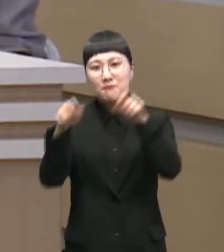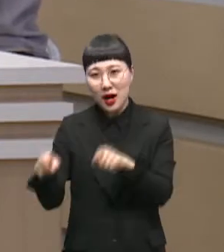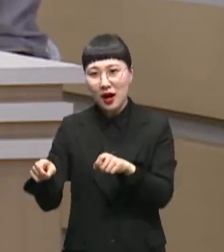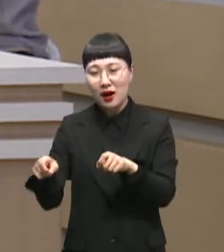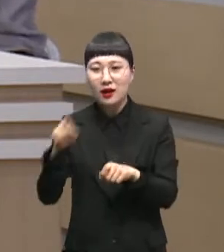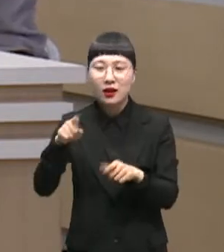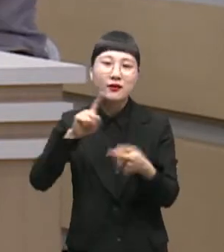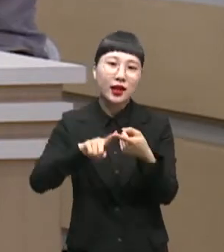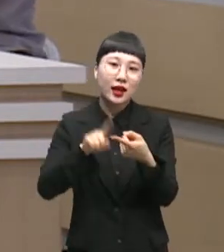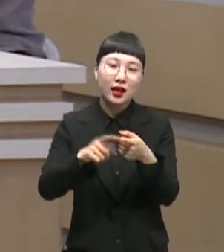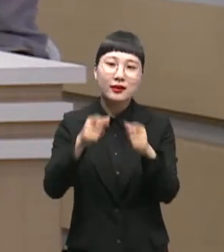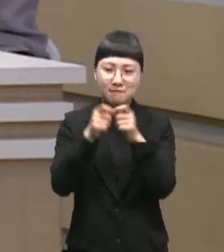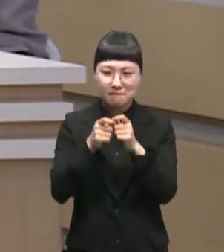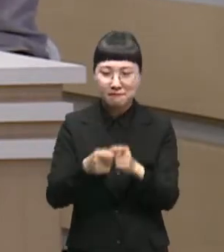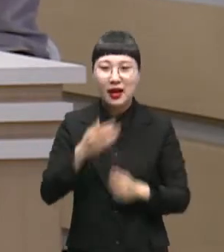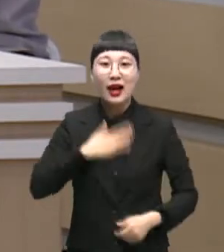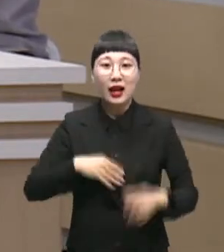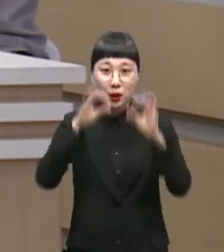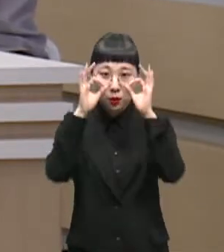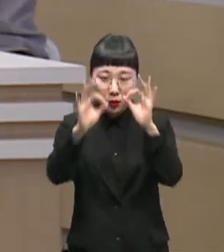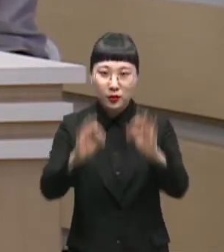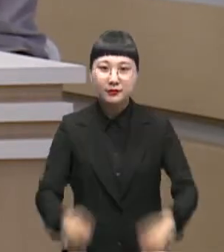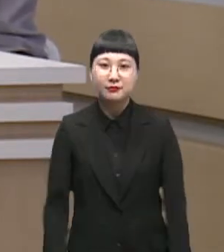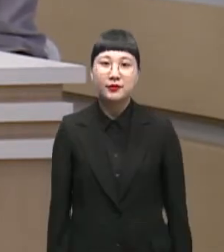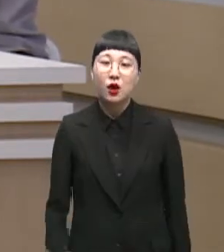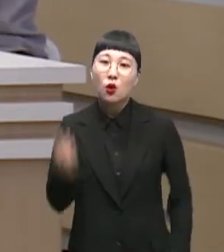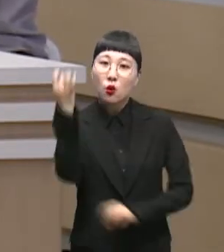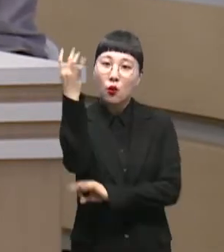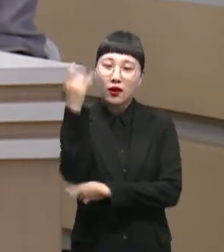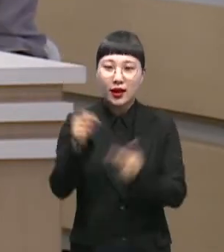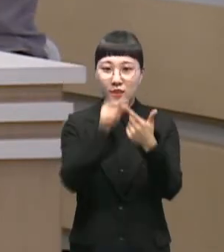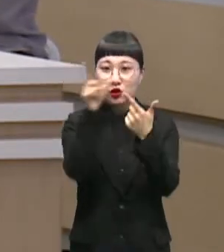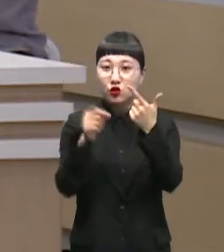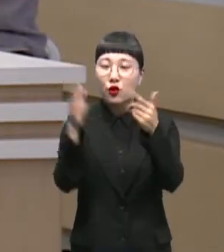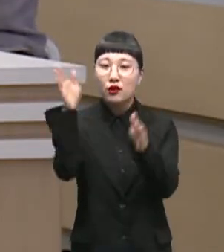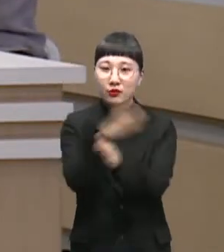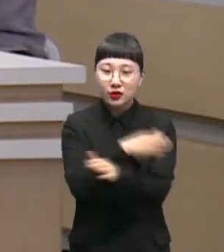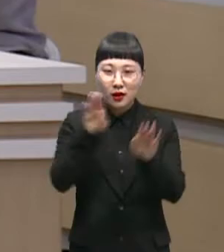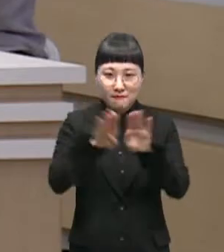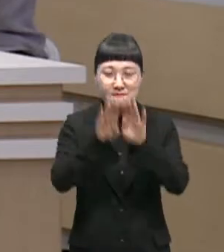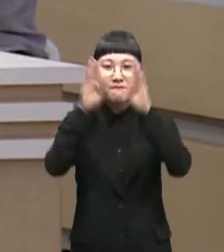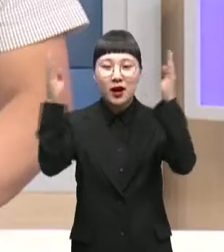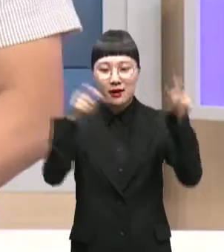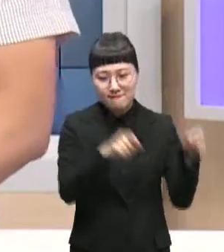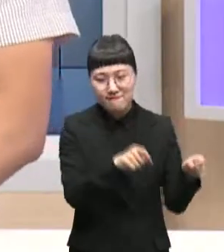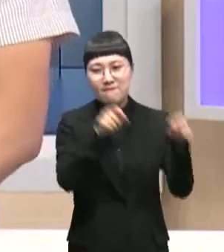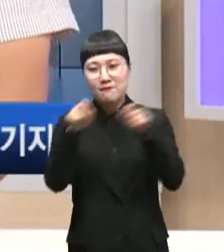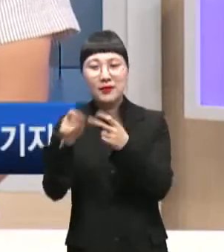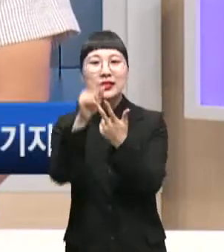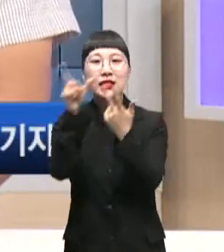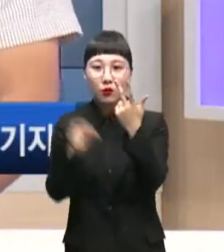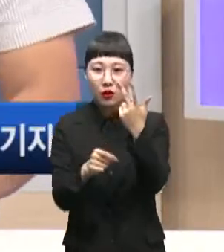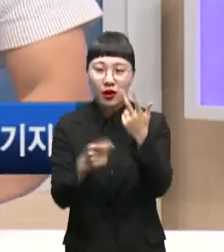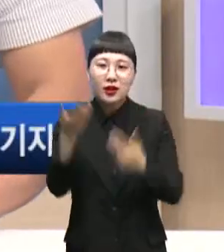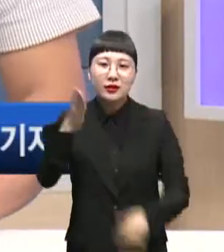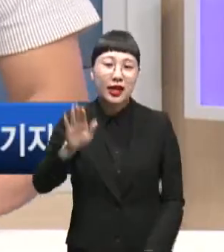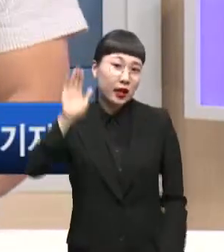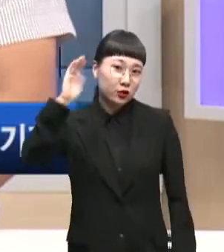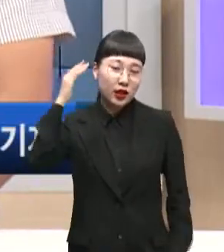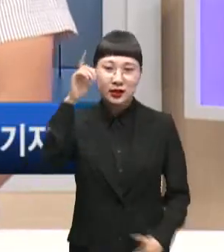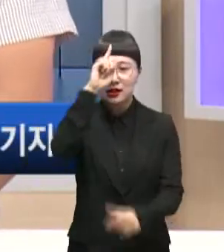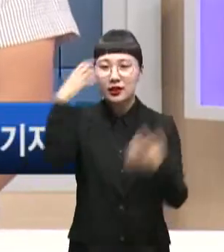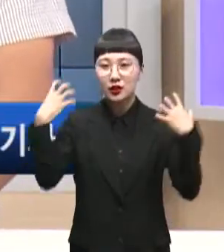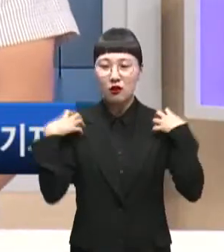자세하게 전해주시죠 4 당초 6월부터 대개 발화 된 계기 7월로 연기 되든 이 책은 에는 정부 지침 으로 실내